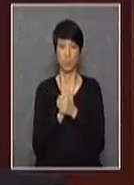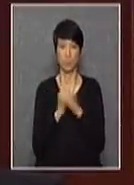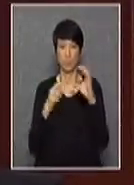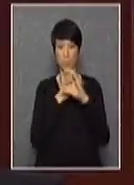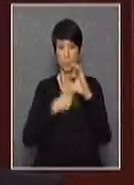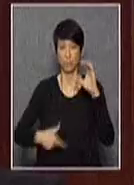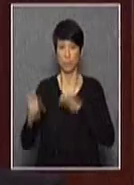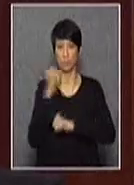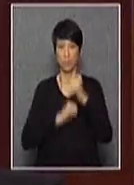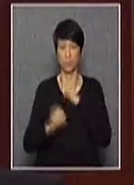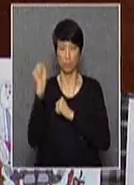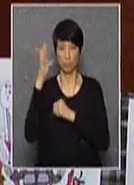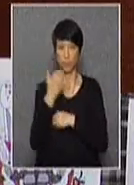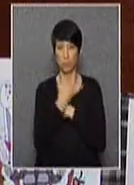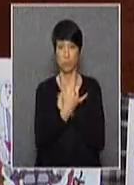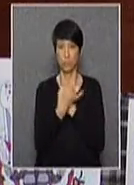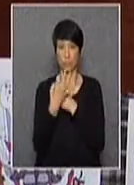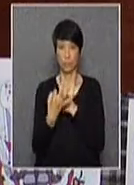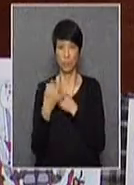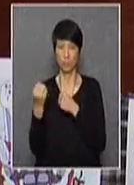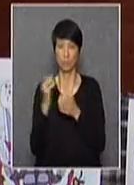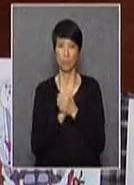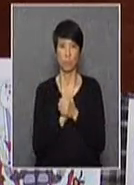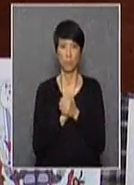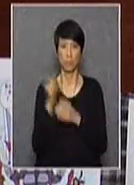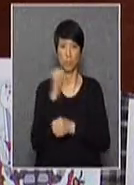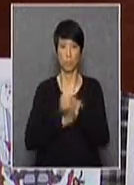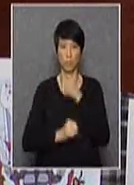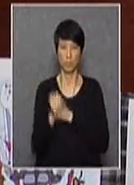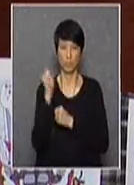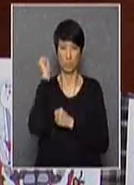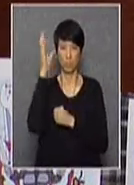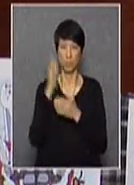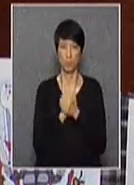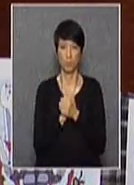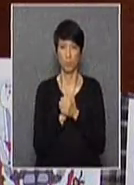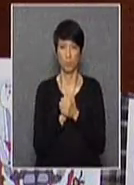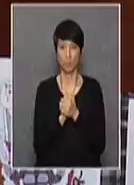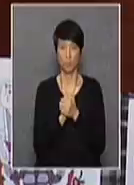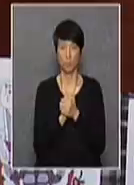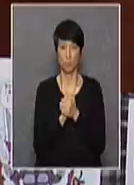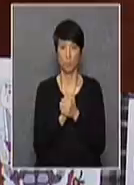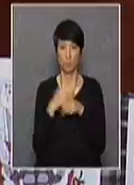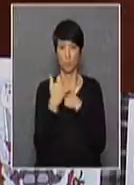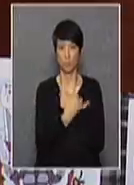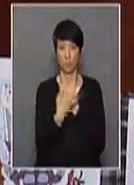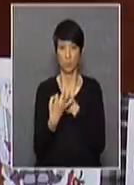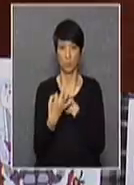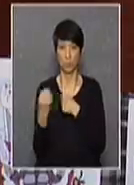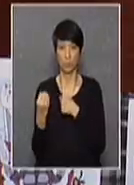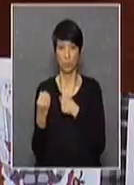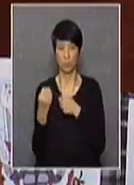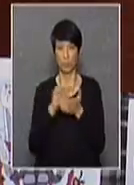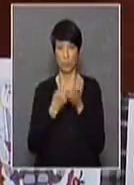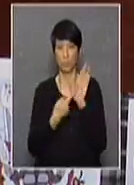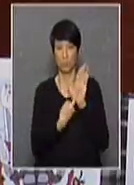動議第630項修正案。 主席，我動議通過會議講稿附錄以上的第630項修正